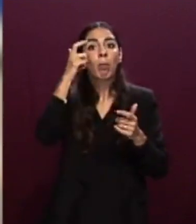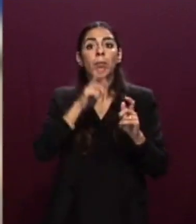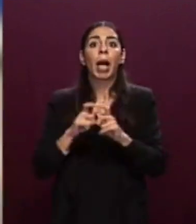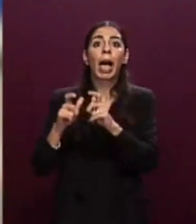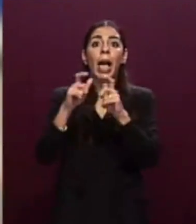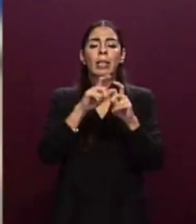Grazie.